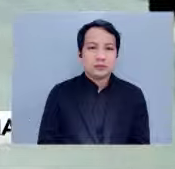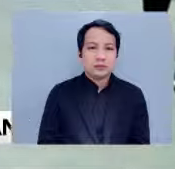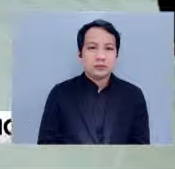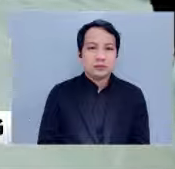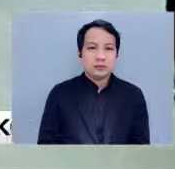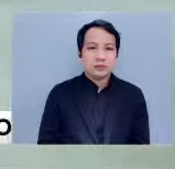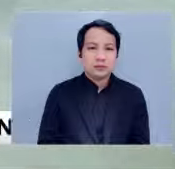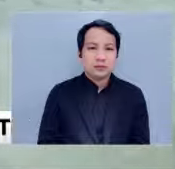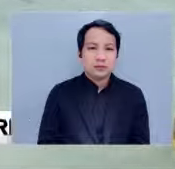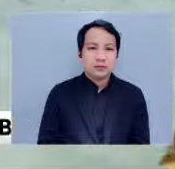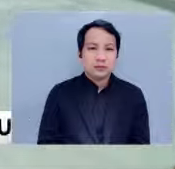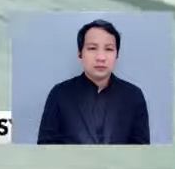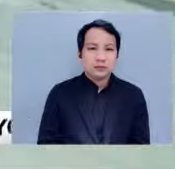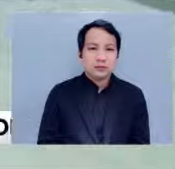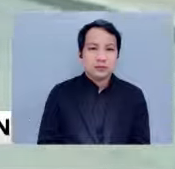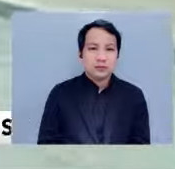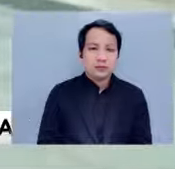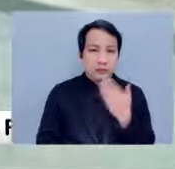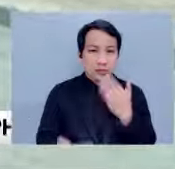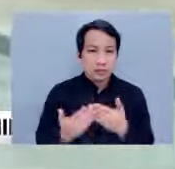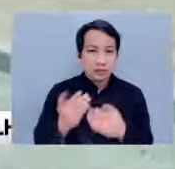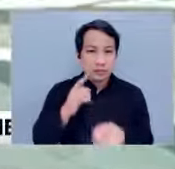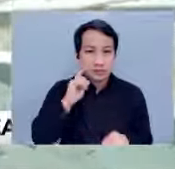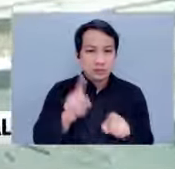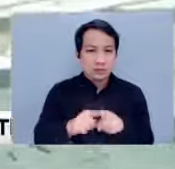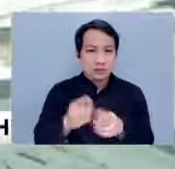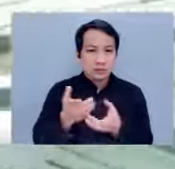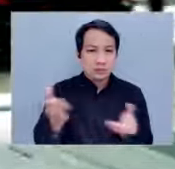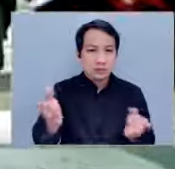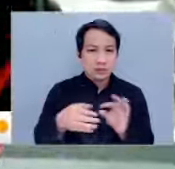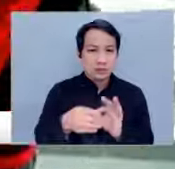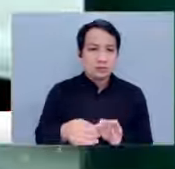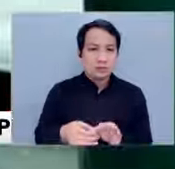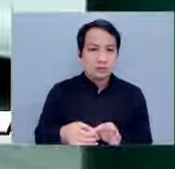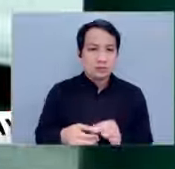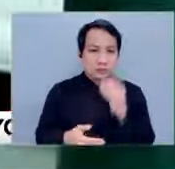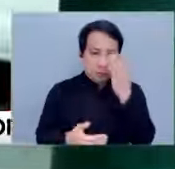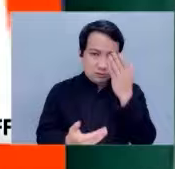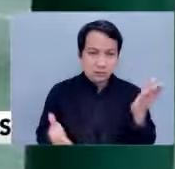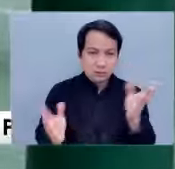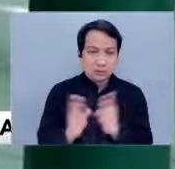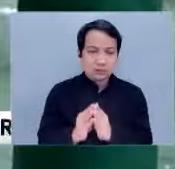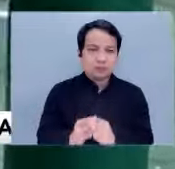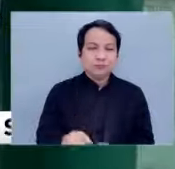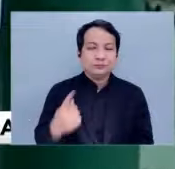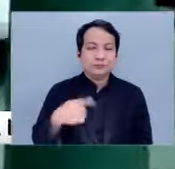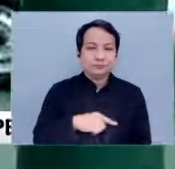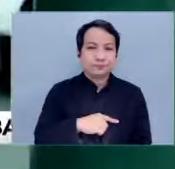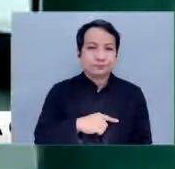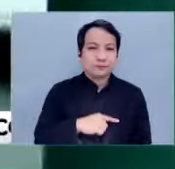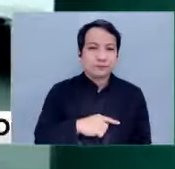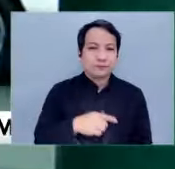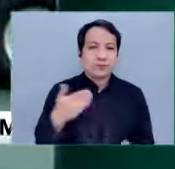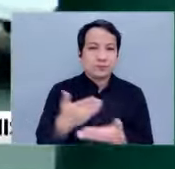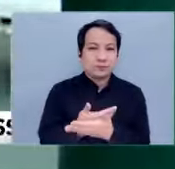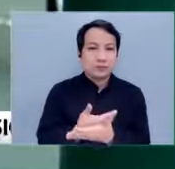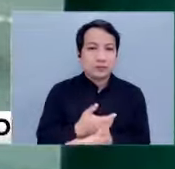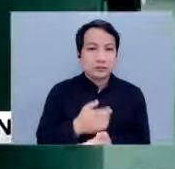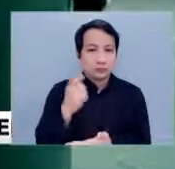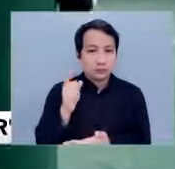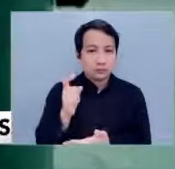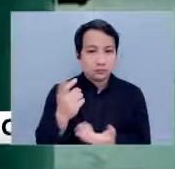2024? Hi, good afternoon! Hello po. Okay lang ba magtanong sa inyo? Bakit po? Tanong ko lang, anong bago sa iyo sa bagong